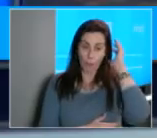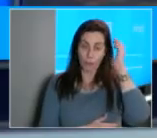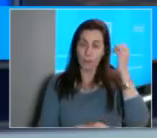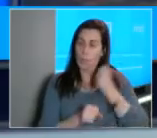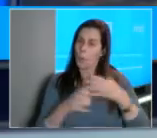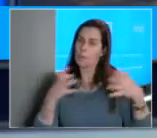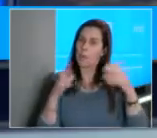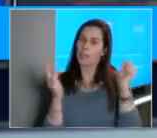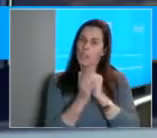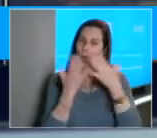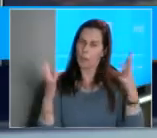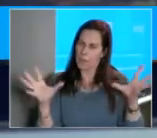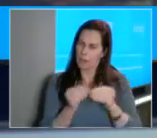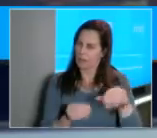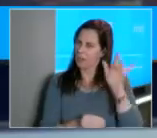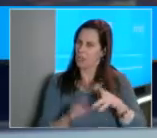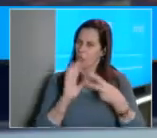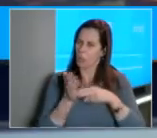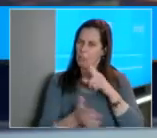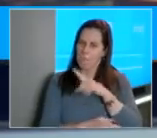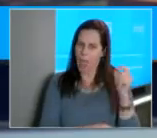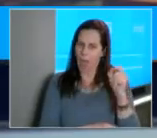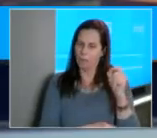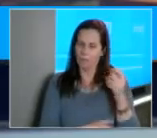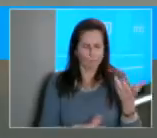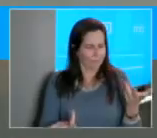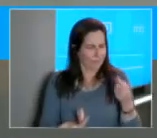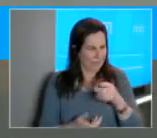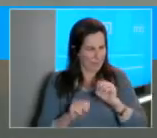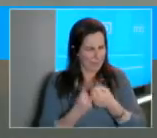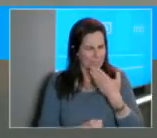קיימו מסיבת עיתונאים משותפת נגד תוכנית טראמפ. כמה זה